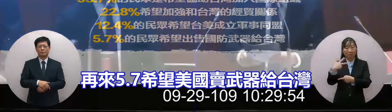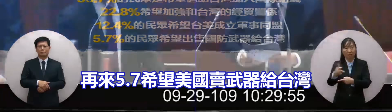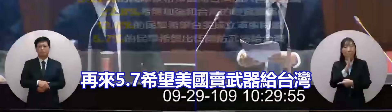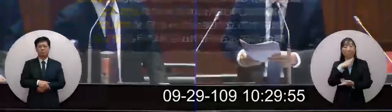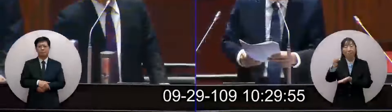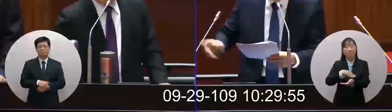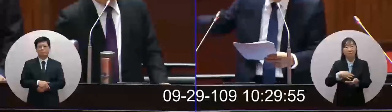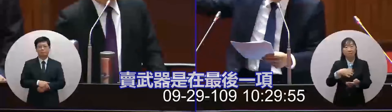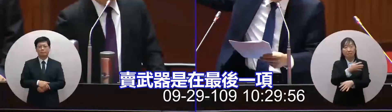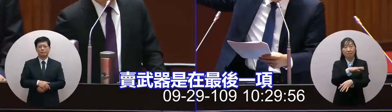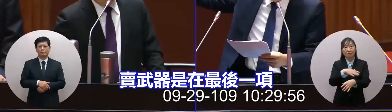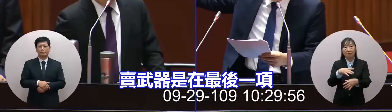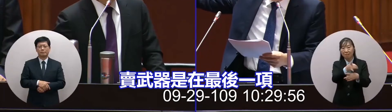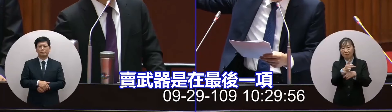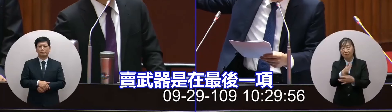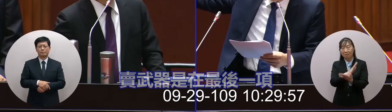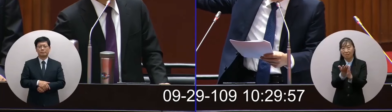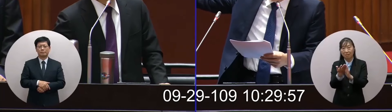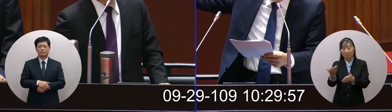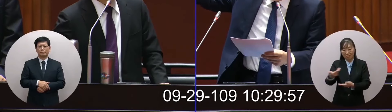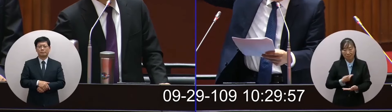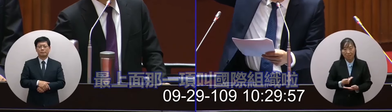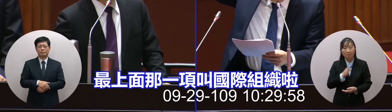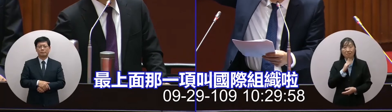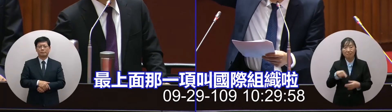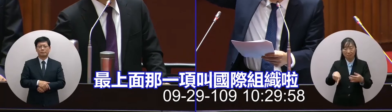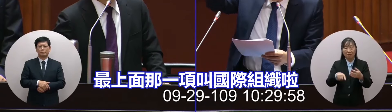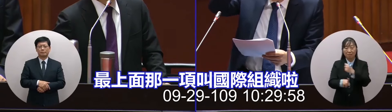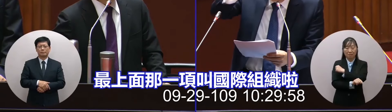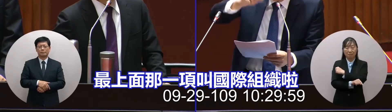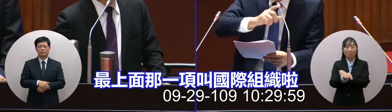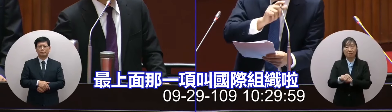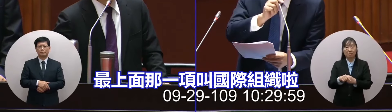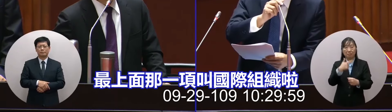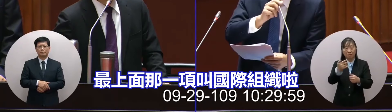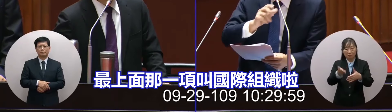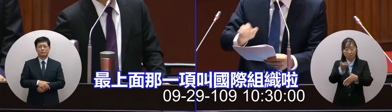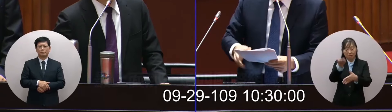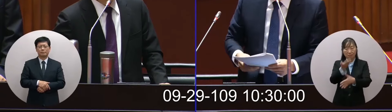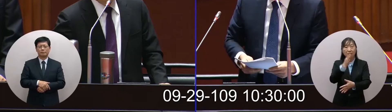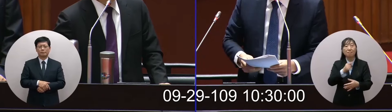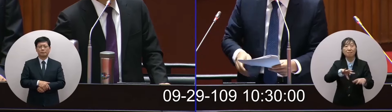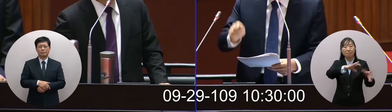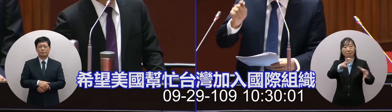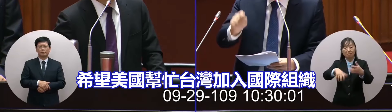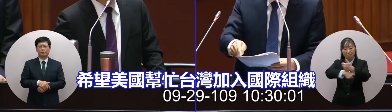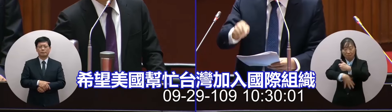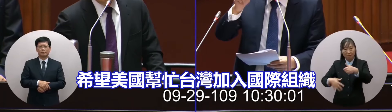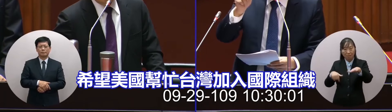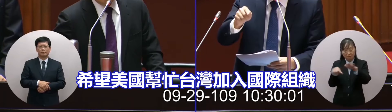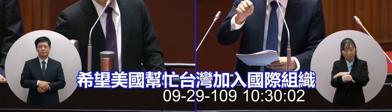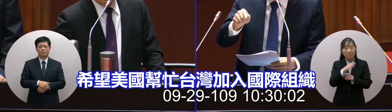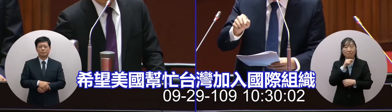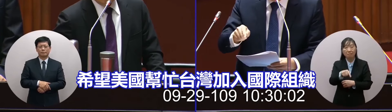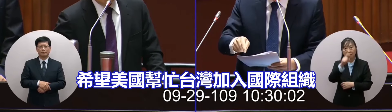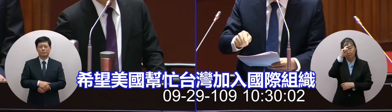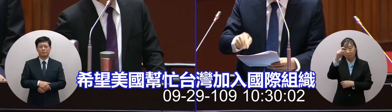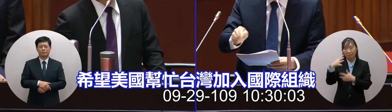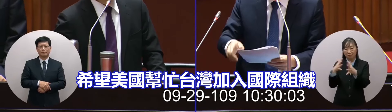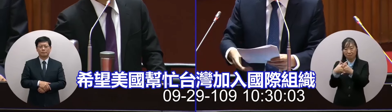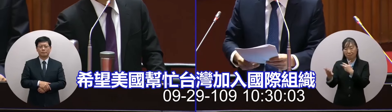卖武器给台湾，卖武器是在最后一项，最上面那一项叫国际组织啦，希望美